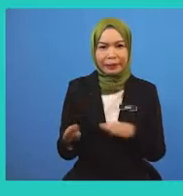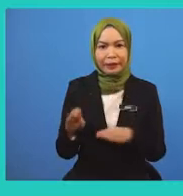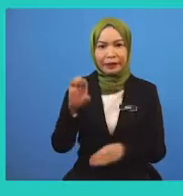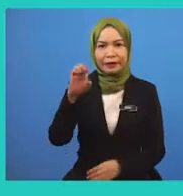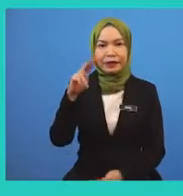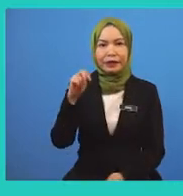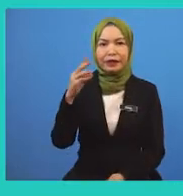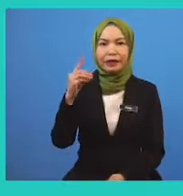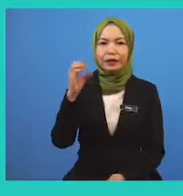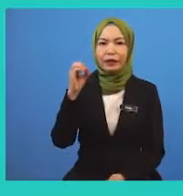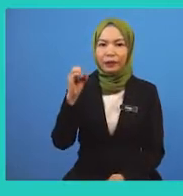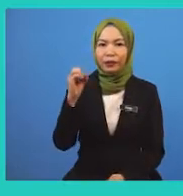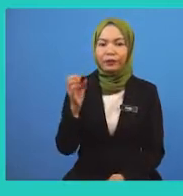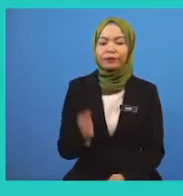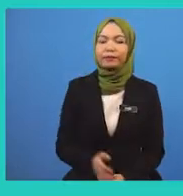Pembakaran alkohol. B.